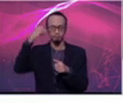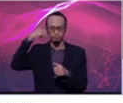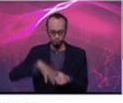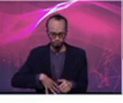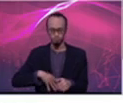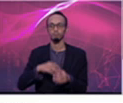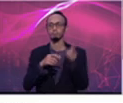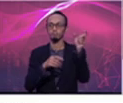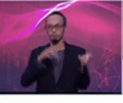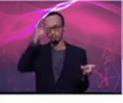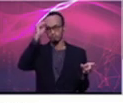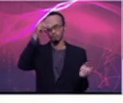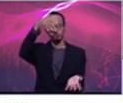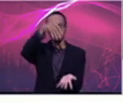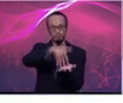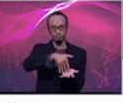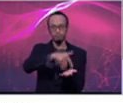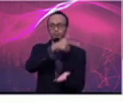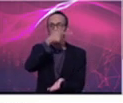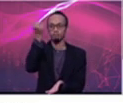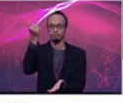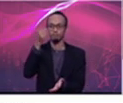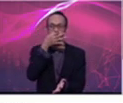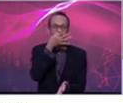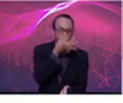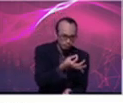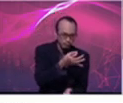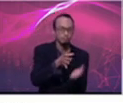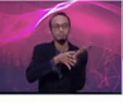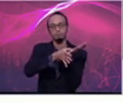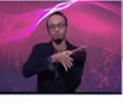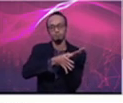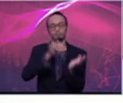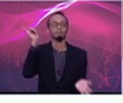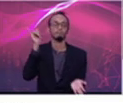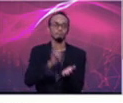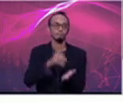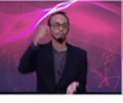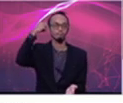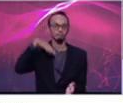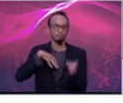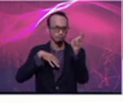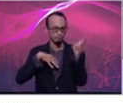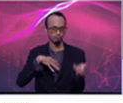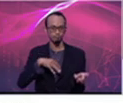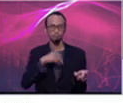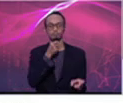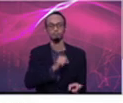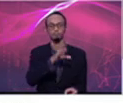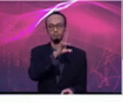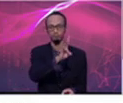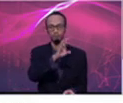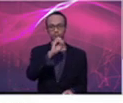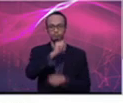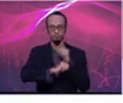seorang lelaki yang meringkuk di dalam penjara akibat terjebak dengan dadah itu kekesalan bekas banduan muda berusia 30 tahun dari